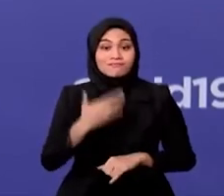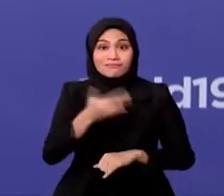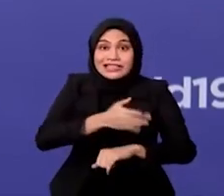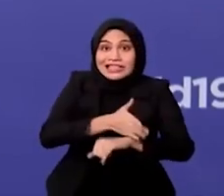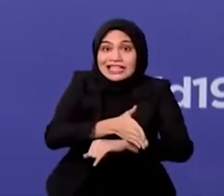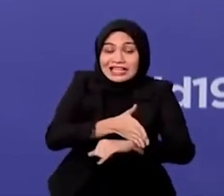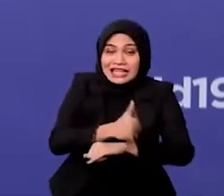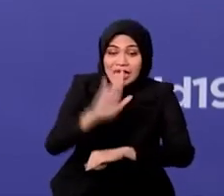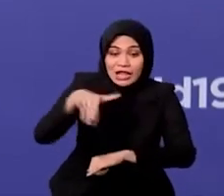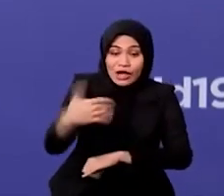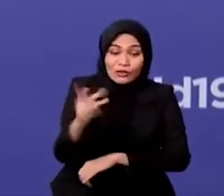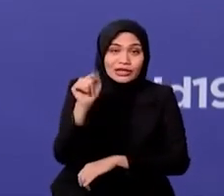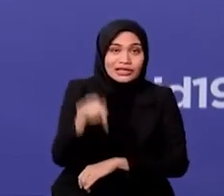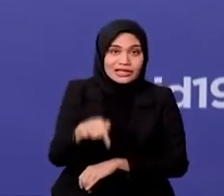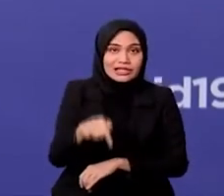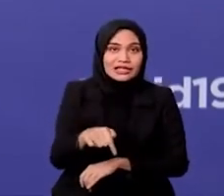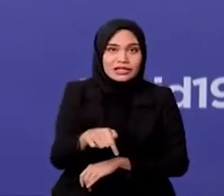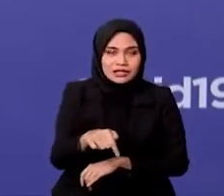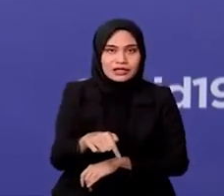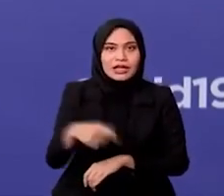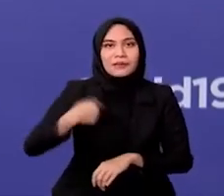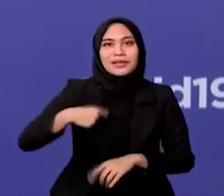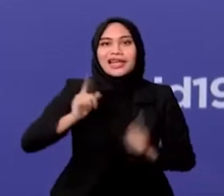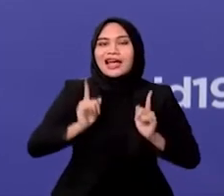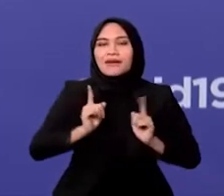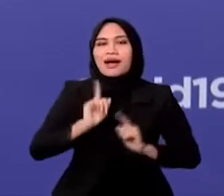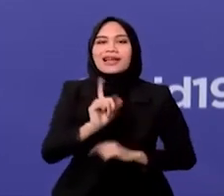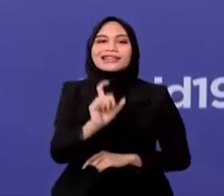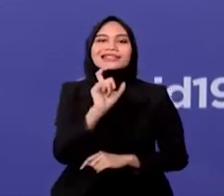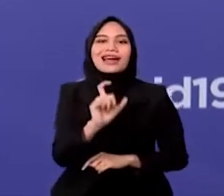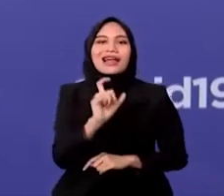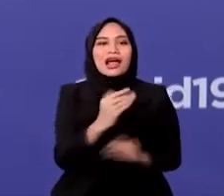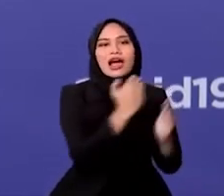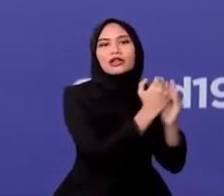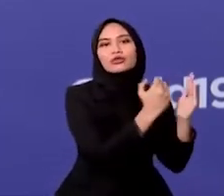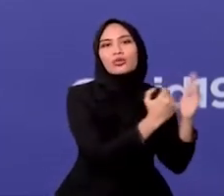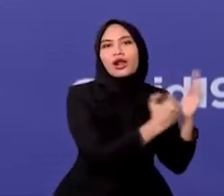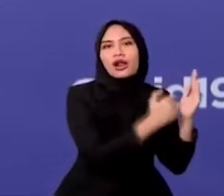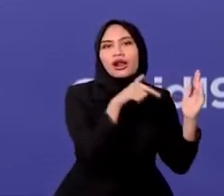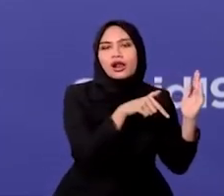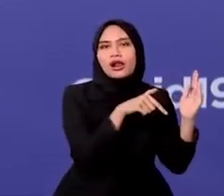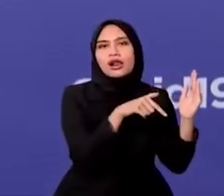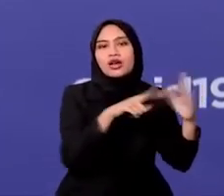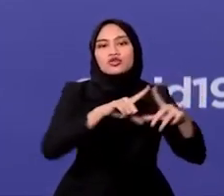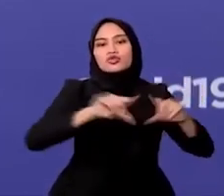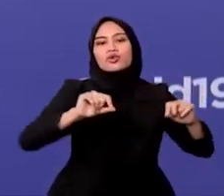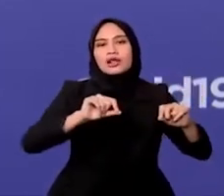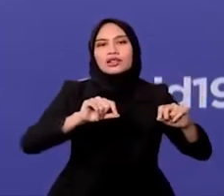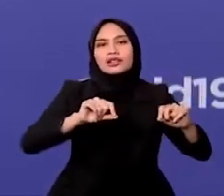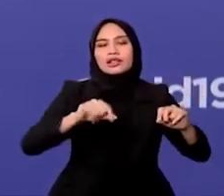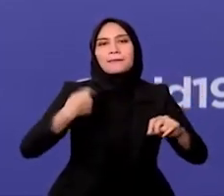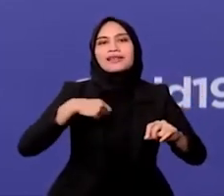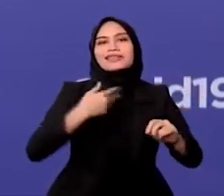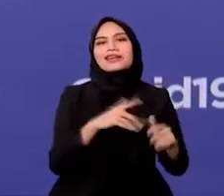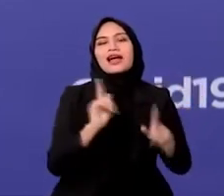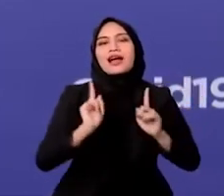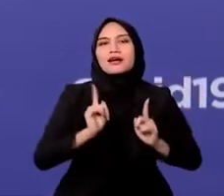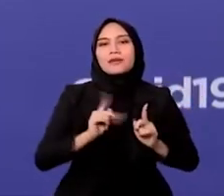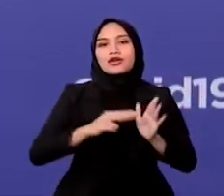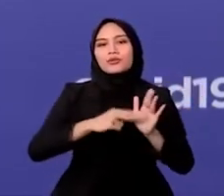Kementerian Agama telah mengeluarkan panduan yang tertuang dalam surat edaran Menteri Agama